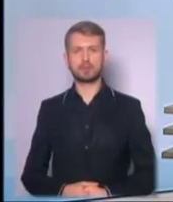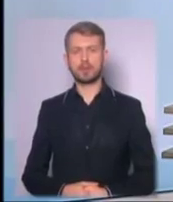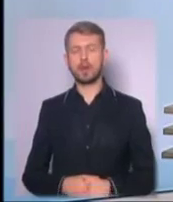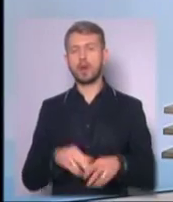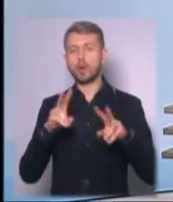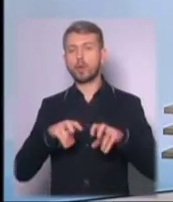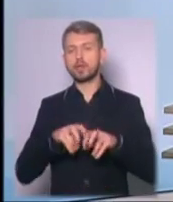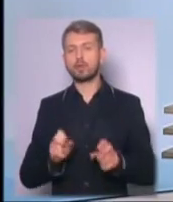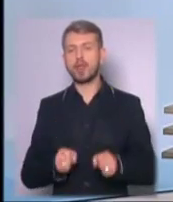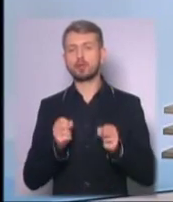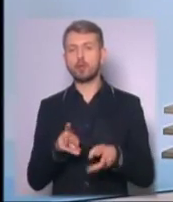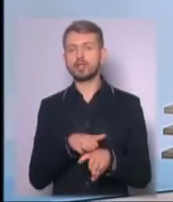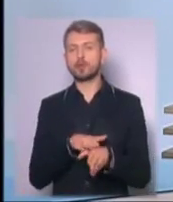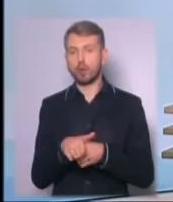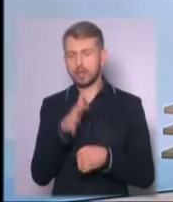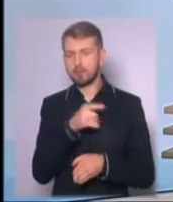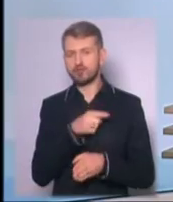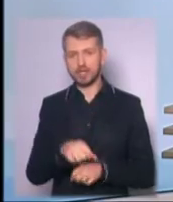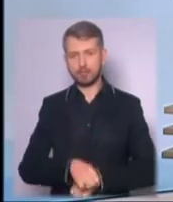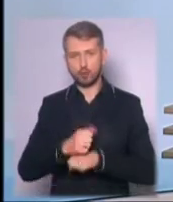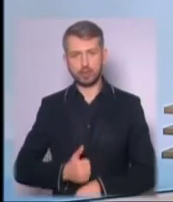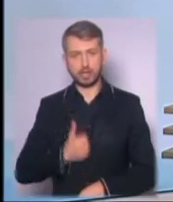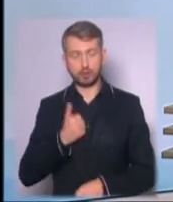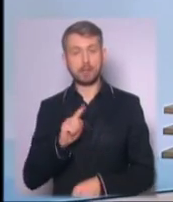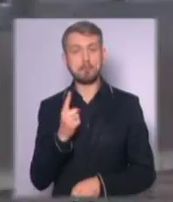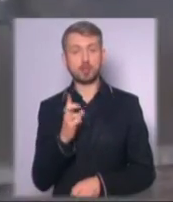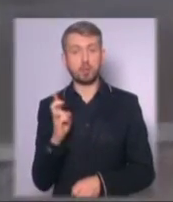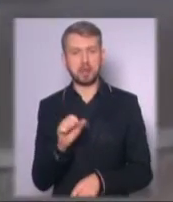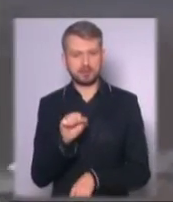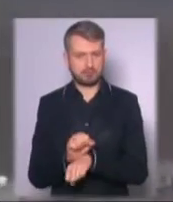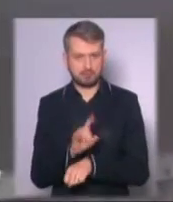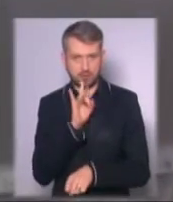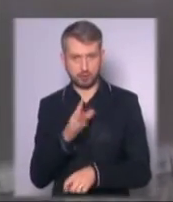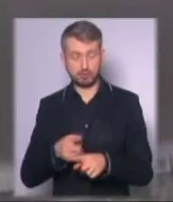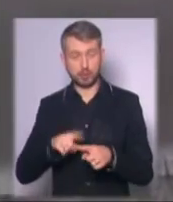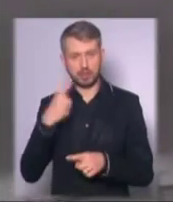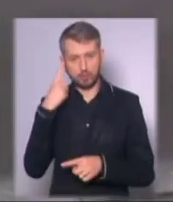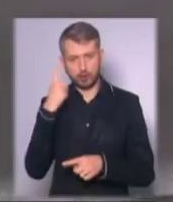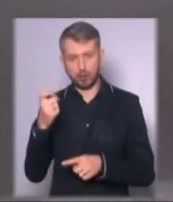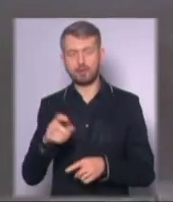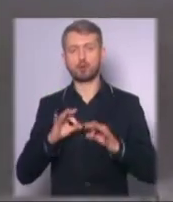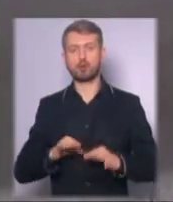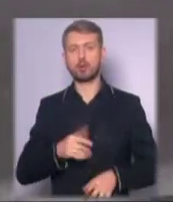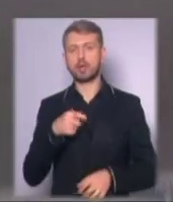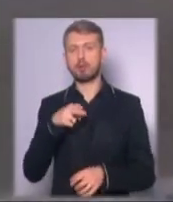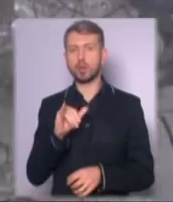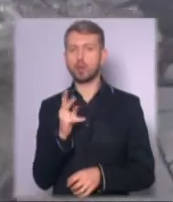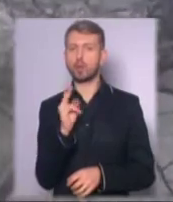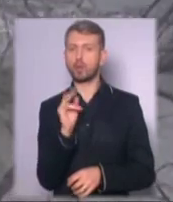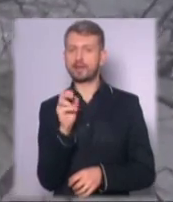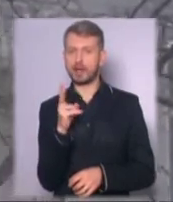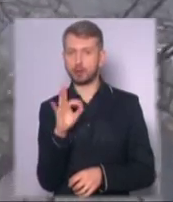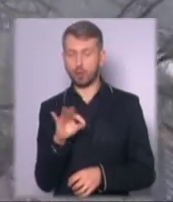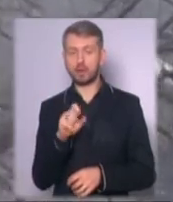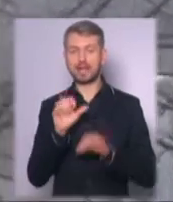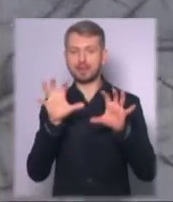Розслідування злочинів, скоєних під час Революції Гідності, 1 березня не зупиниться. Про це повідомив прокурор ГПУ Владислав Куценко. Нагадаю, за